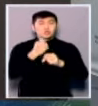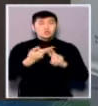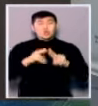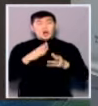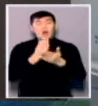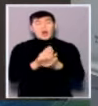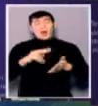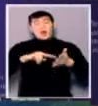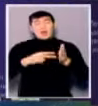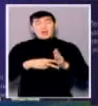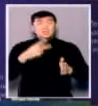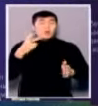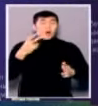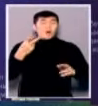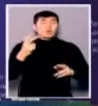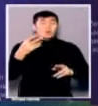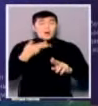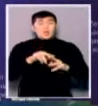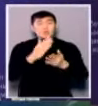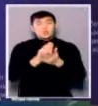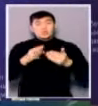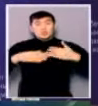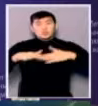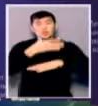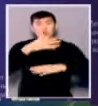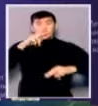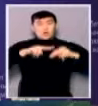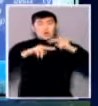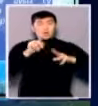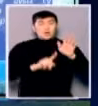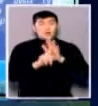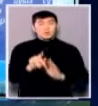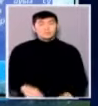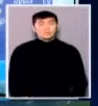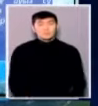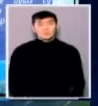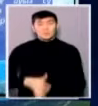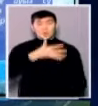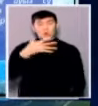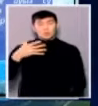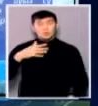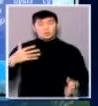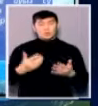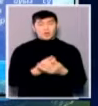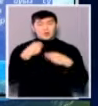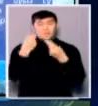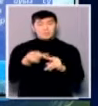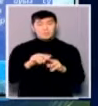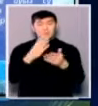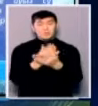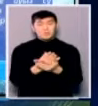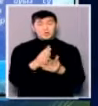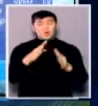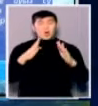есепті кезеңде 24594 шаршы метр тұрғын үй іске қосылған. Тұрғын үймен қамту аудан бойынша тұрғын үй